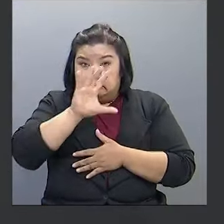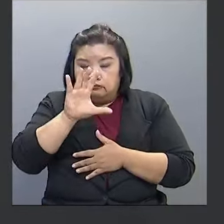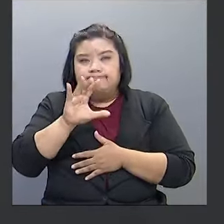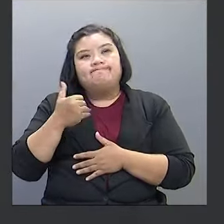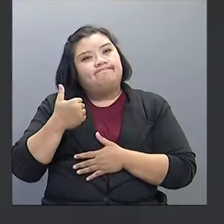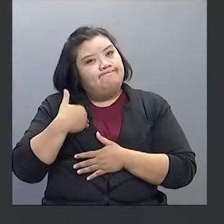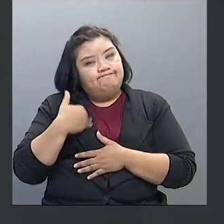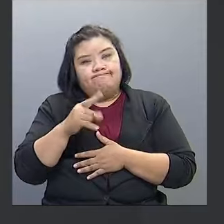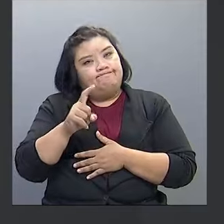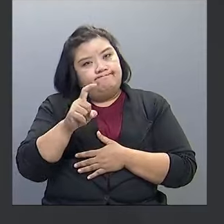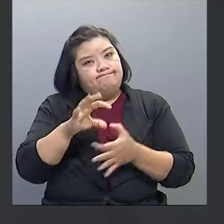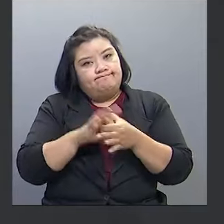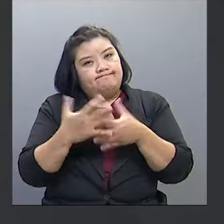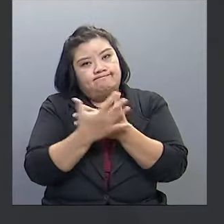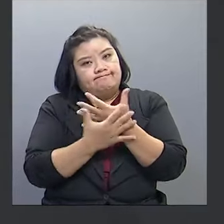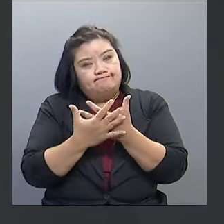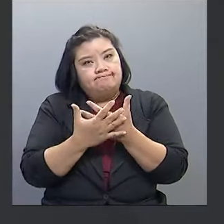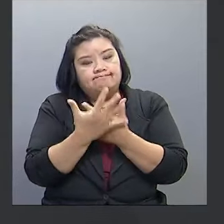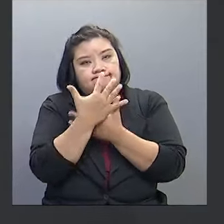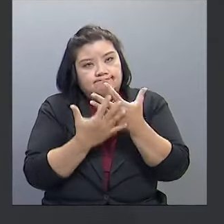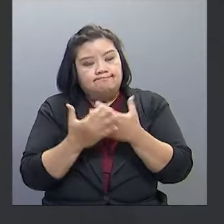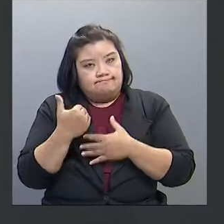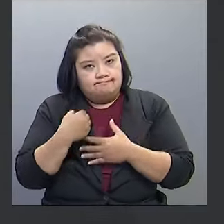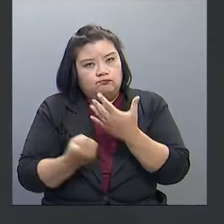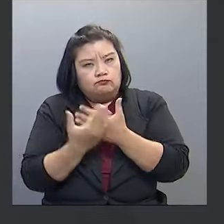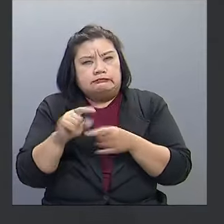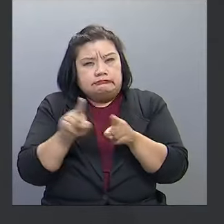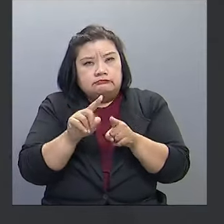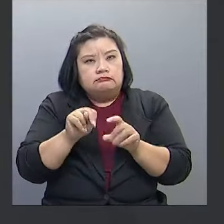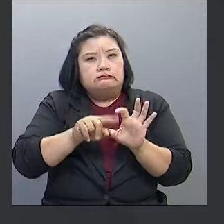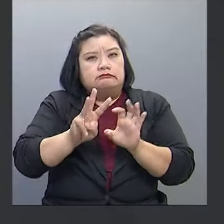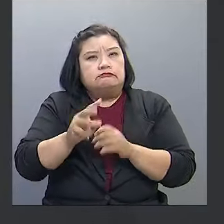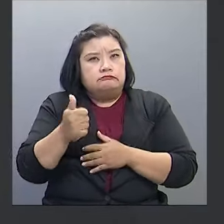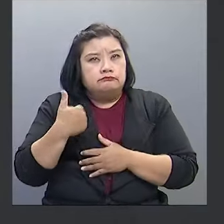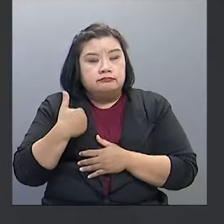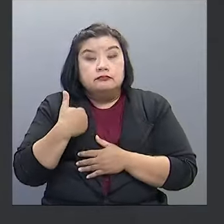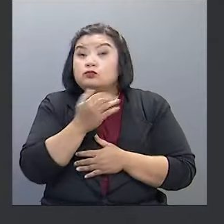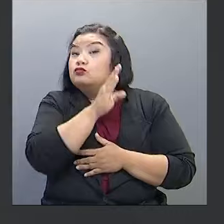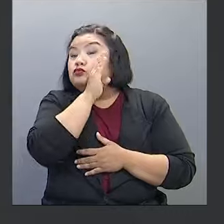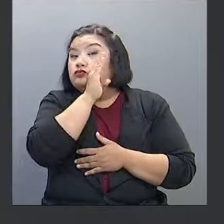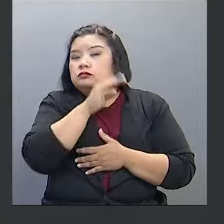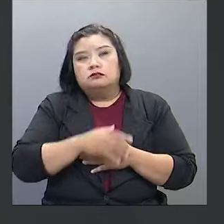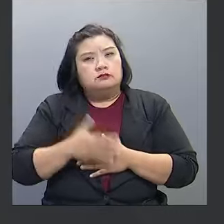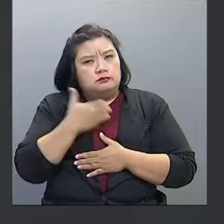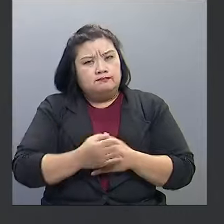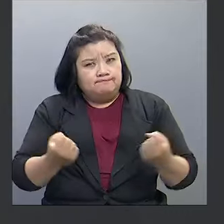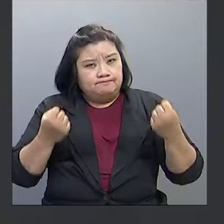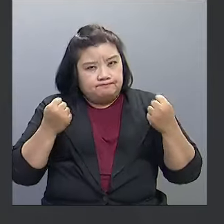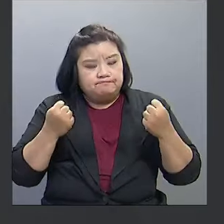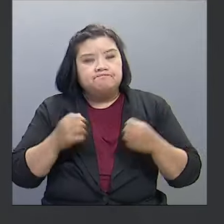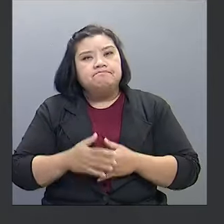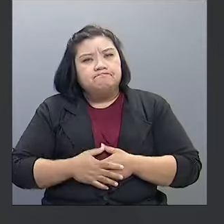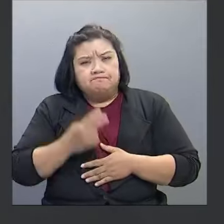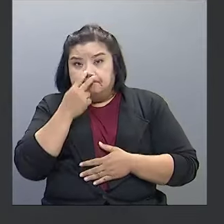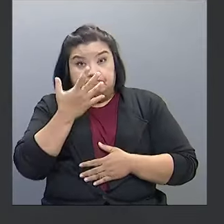ครับทำให้มีโอกาสที่จะเป็นนิ้วถุงน้ำดีมากกว่าคนปกติทั่วไปครับจริงๆแล้วเนี่ยถ้าเราสบายดีไม่มีอาการเราจริงๆไม่จำเป็น